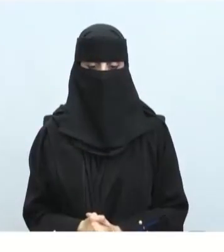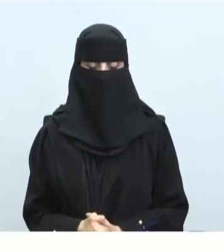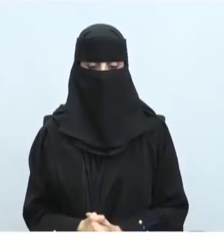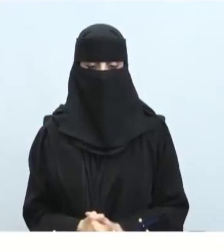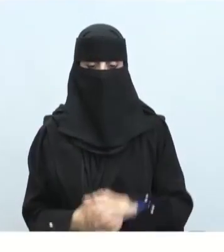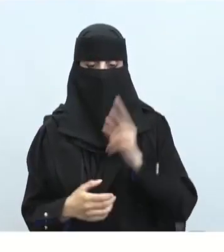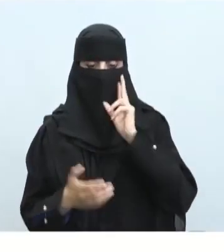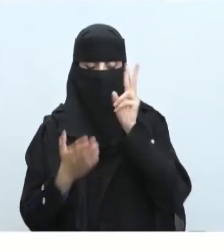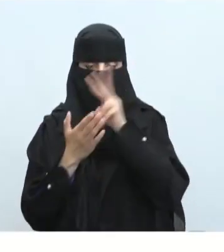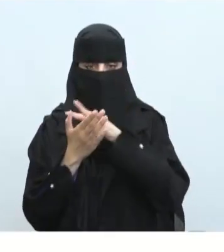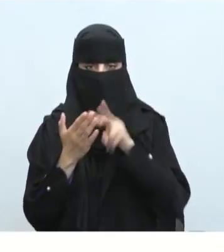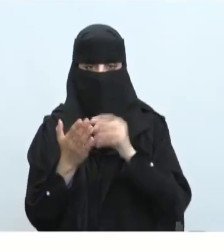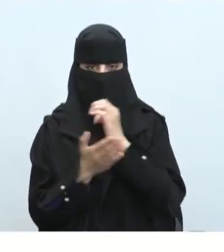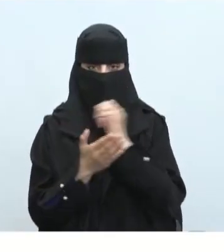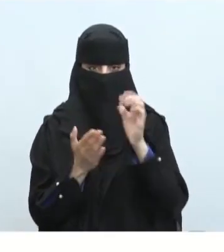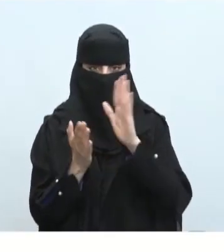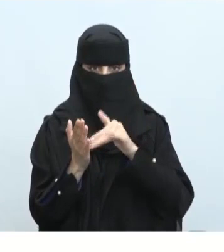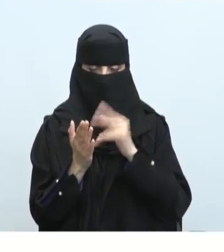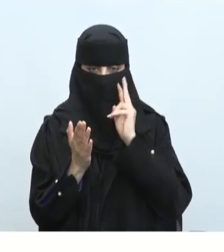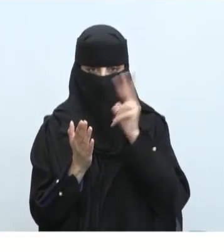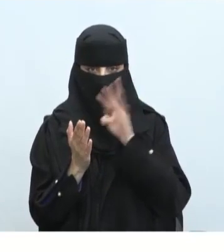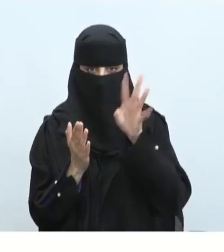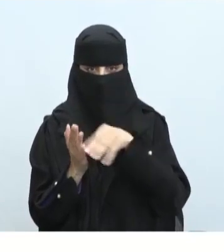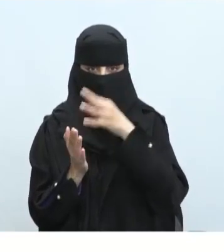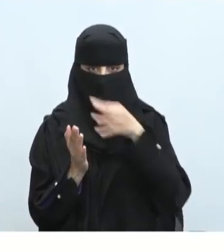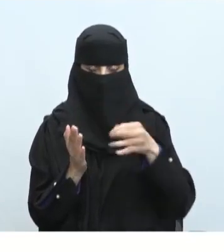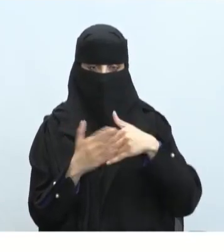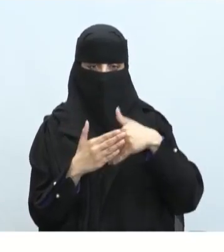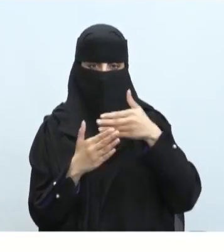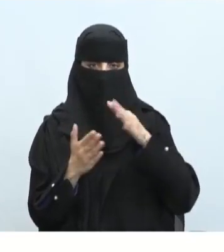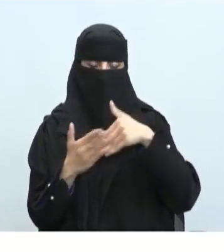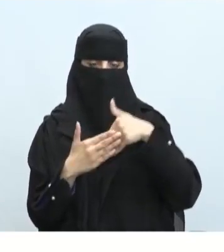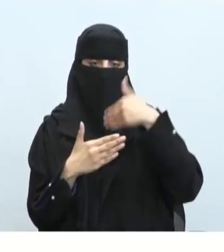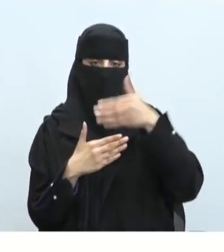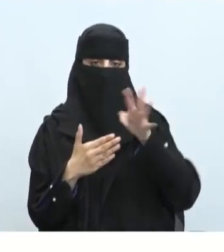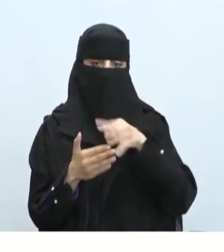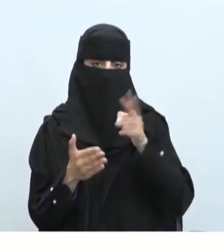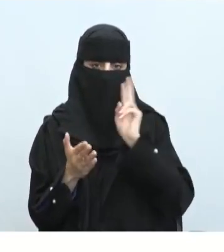اقرا الجمل الاتيه ثم املا الجدول وفق المطلوب